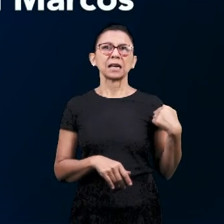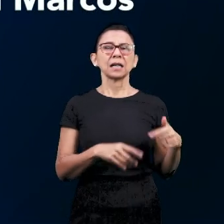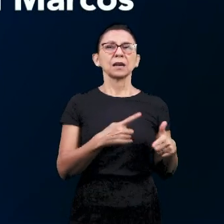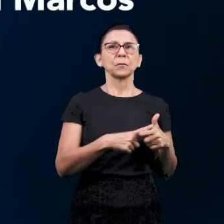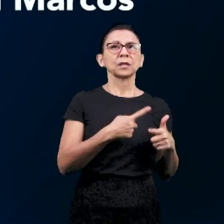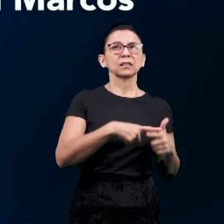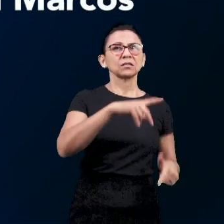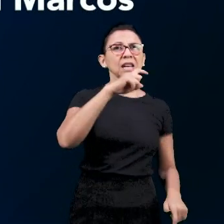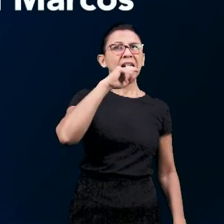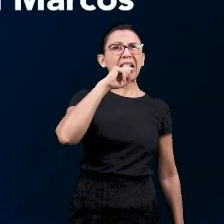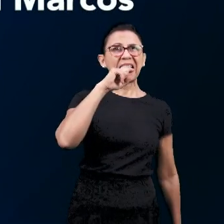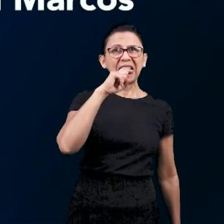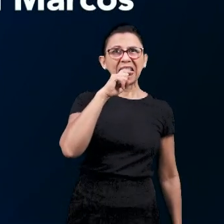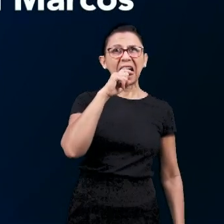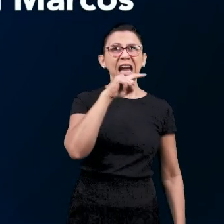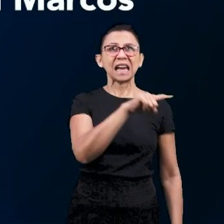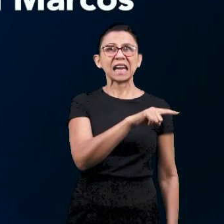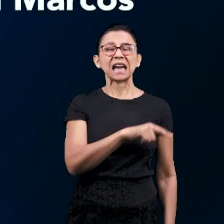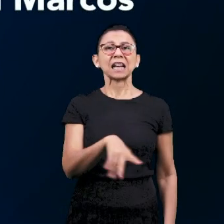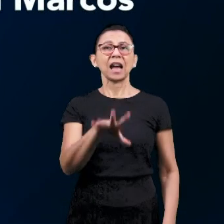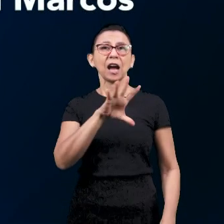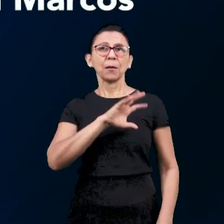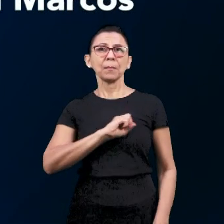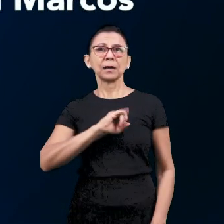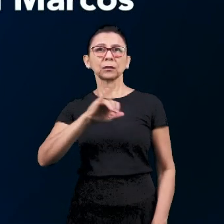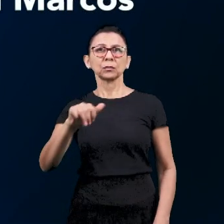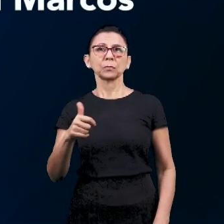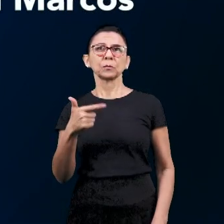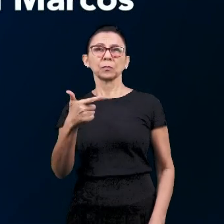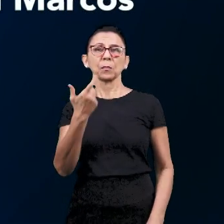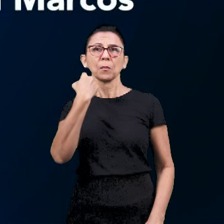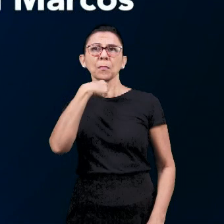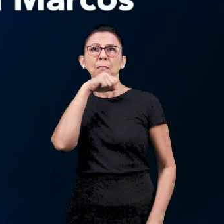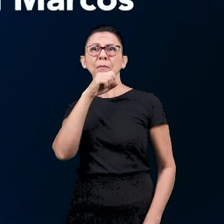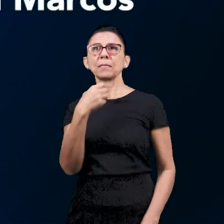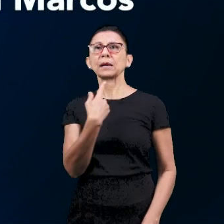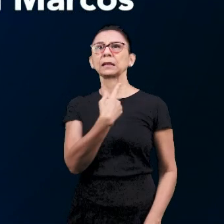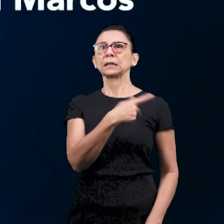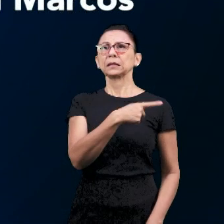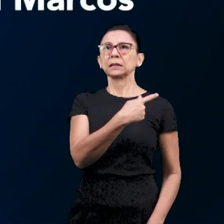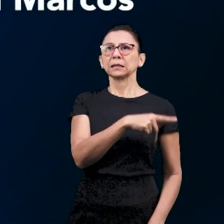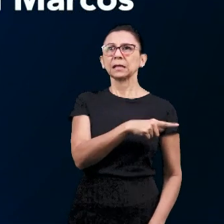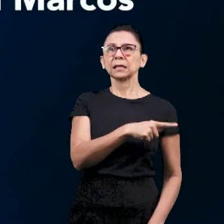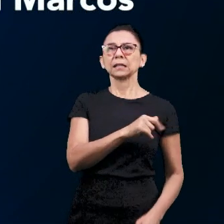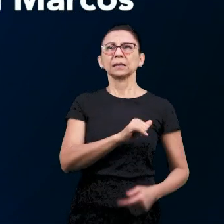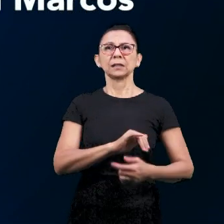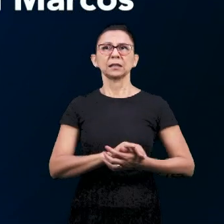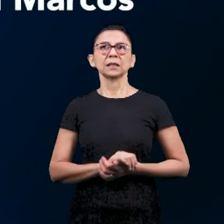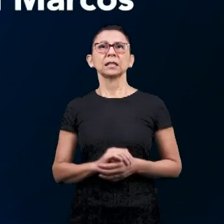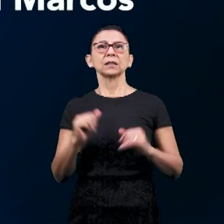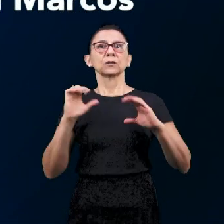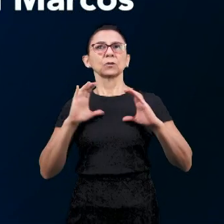avaient de l'envie envers lui, parce qu'il était très aimé pour son père